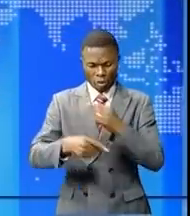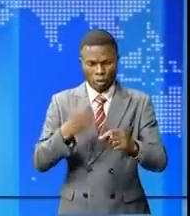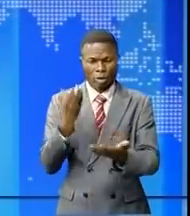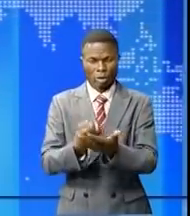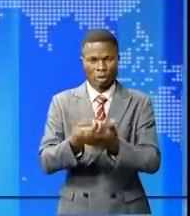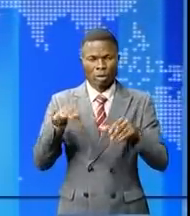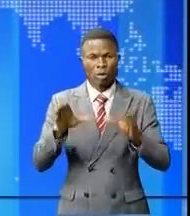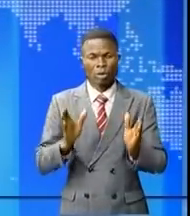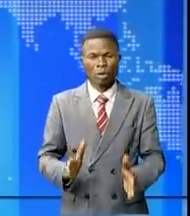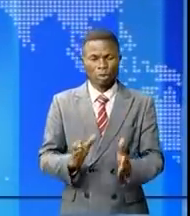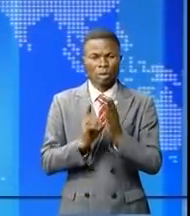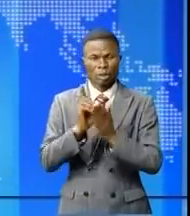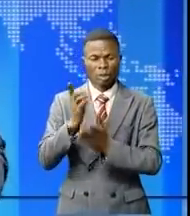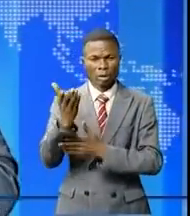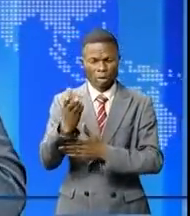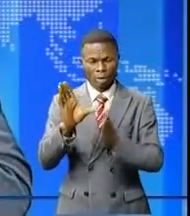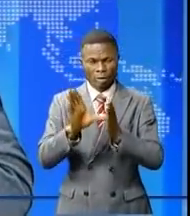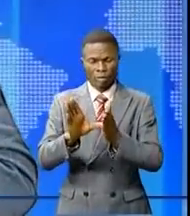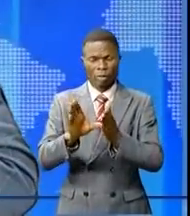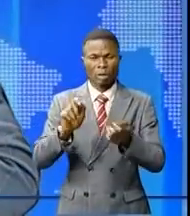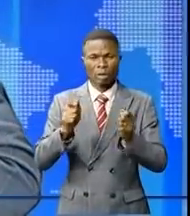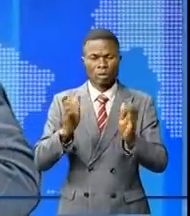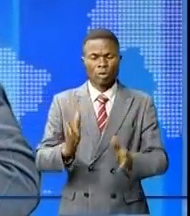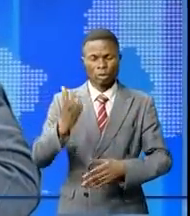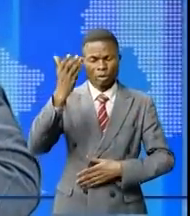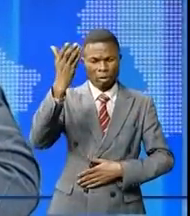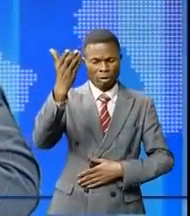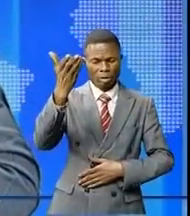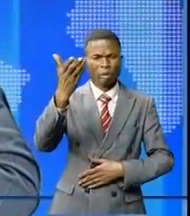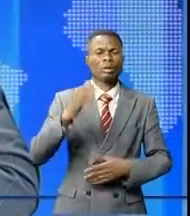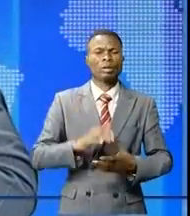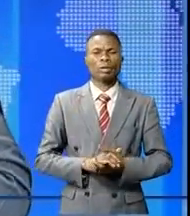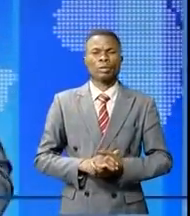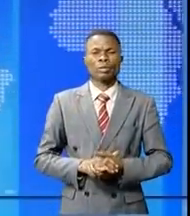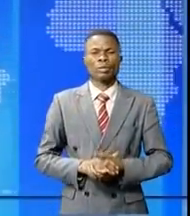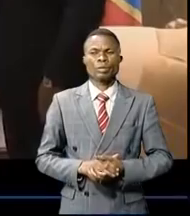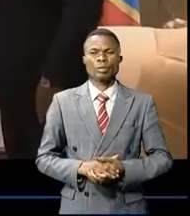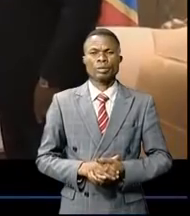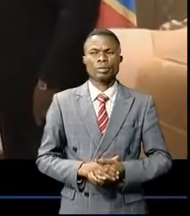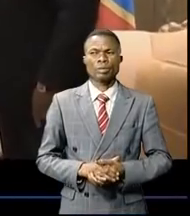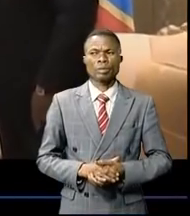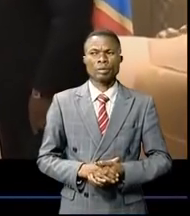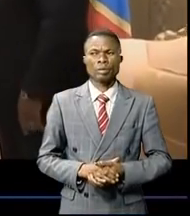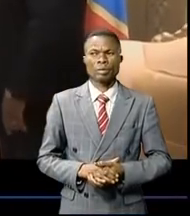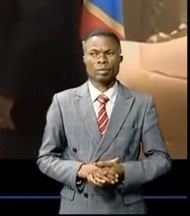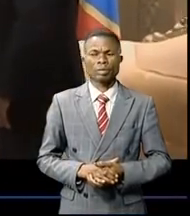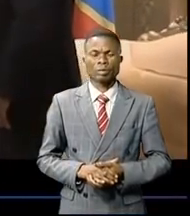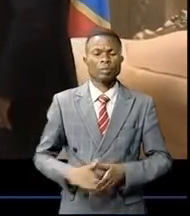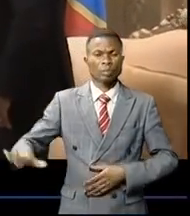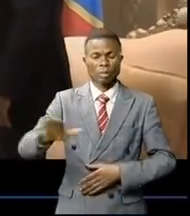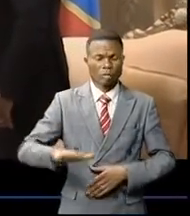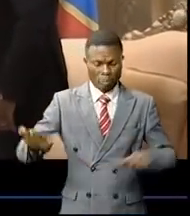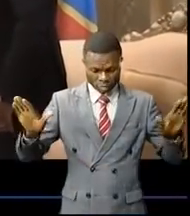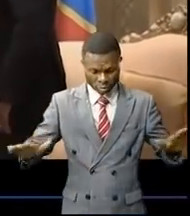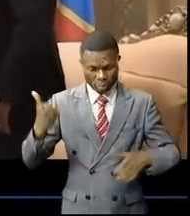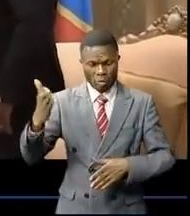congolaise reportage jean rene lobo team bitat et d'adil dallas les émirats arabes unis